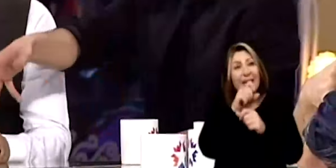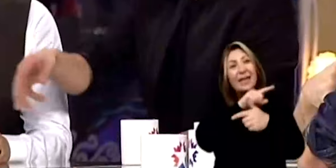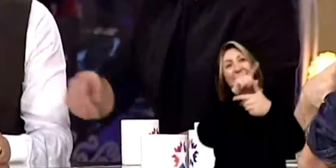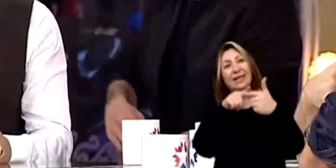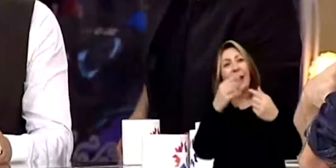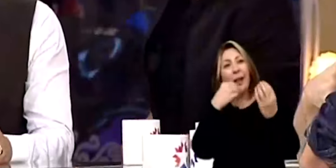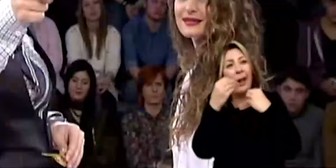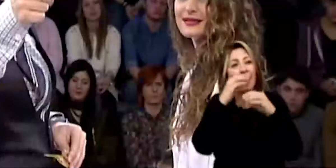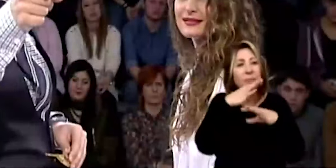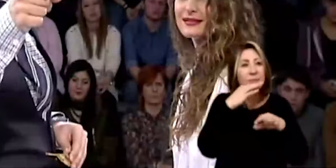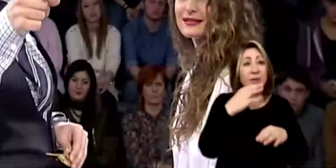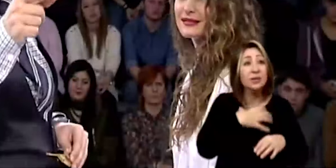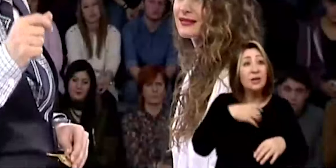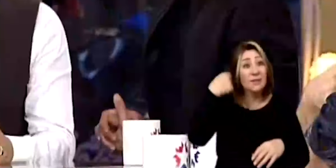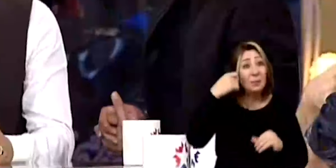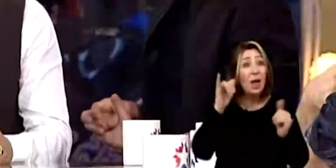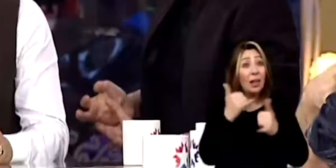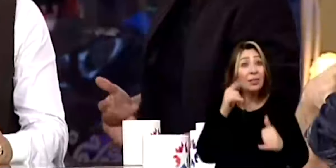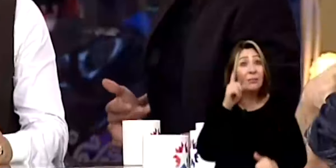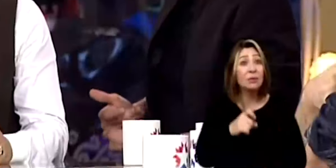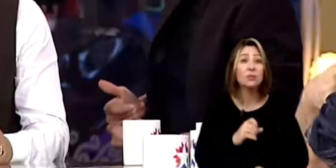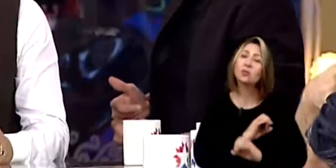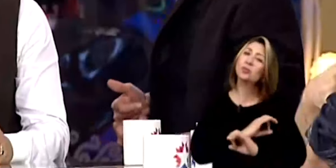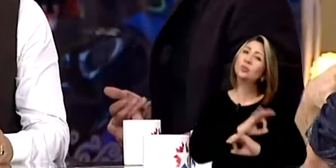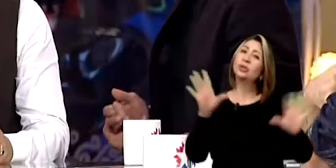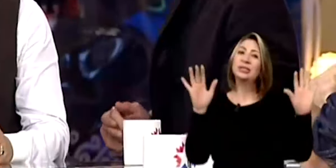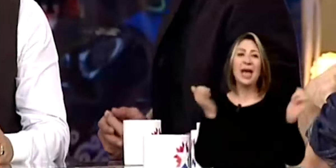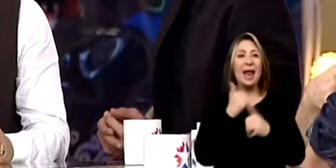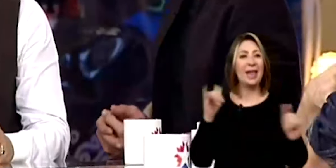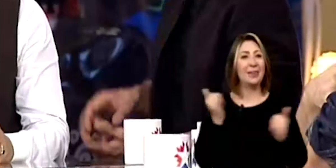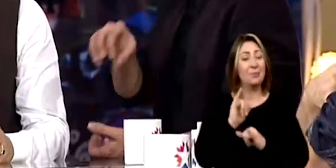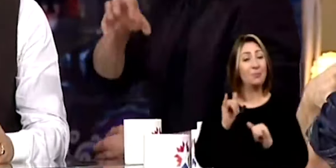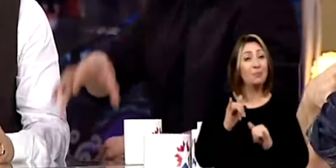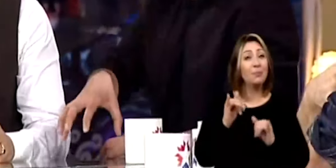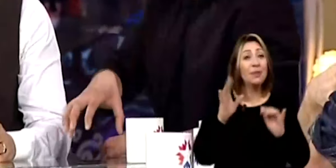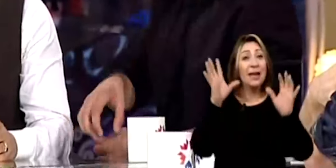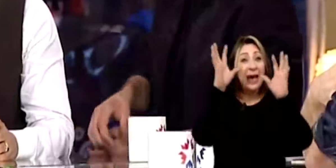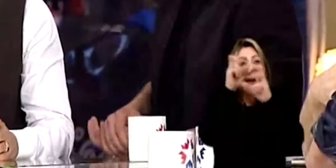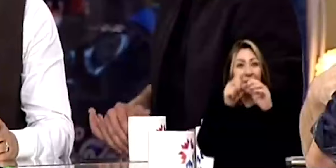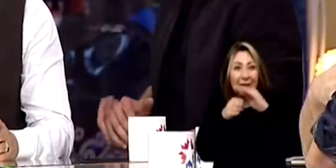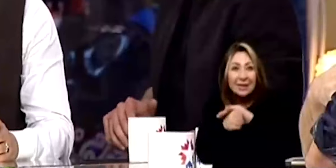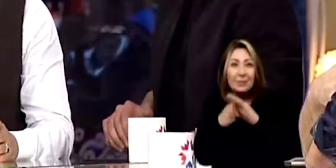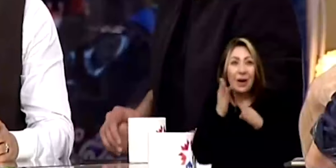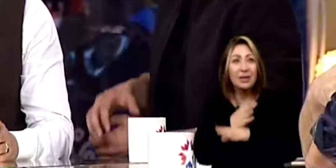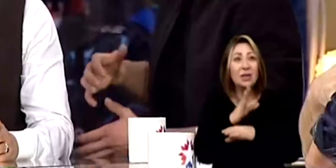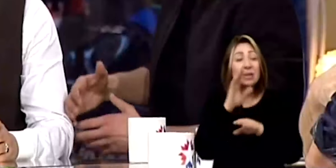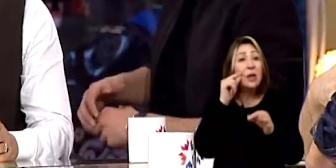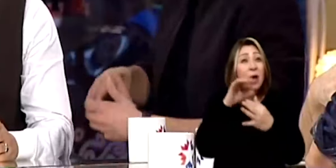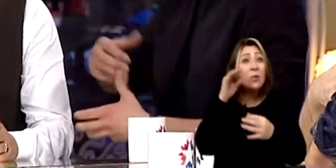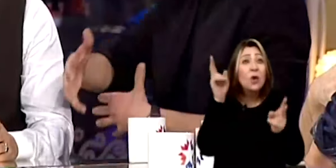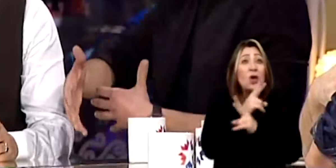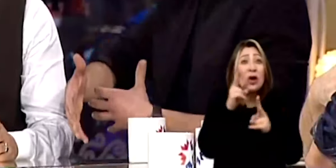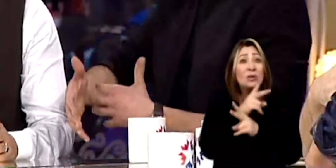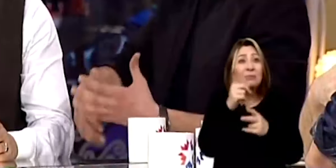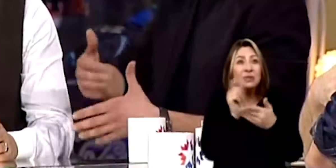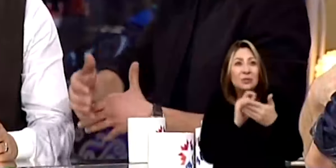bekledik. Yemek yedik falan etrafta. Kendi filminde eğlendin mi? Abi çok eğlendim çünkü yani böyle karanlıkta girdim hakikaten. İnsanlar gülüyorlar falan ya,